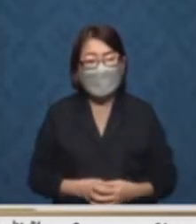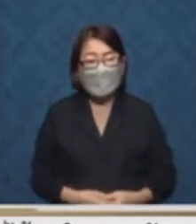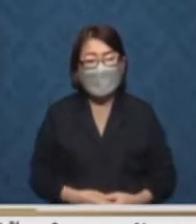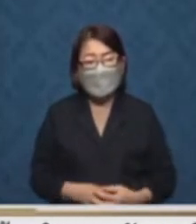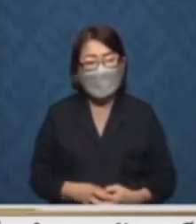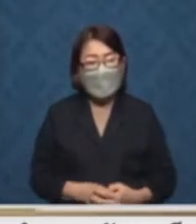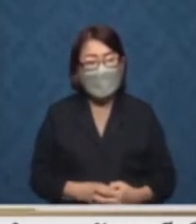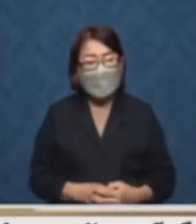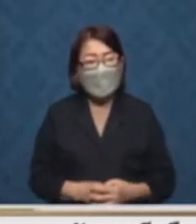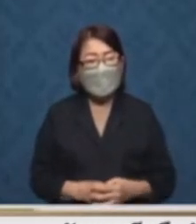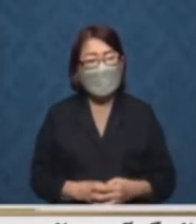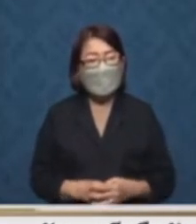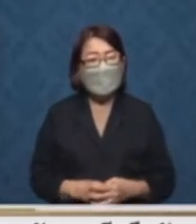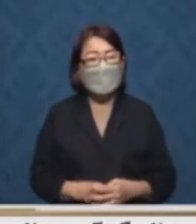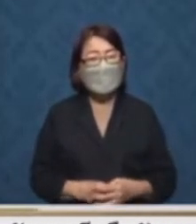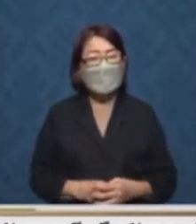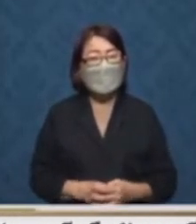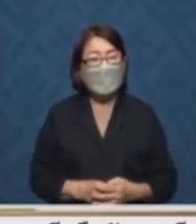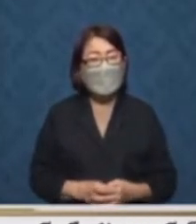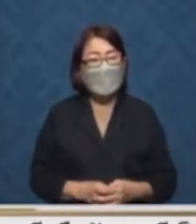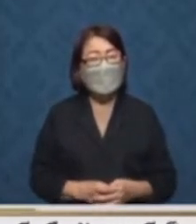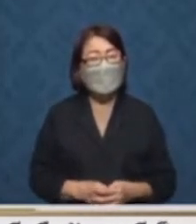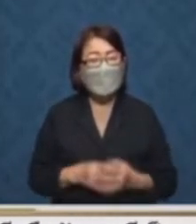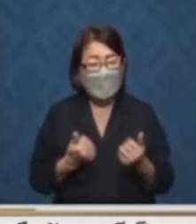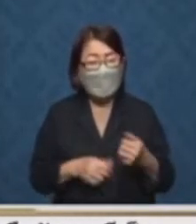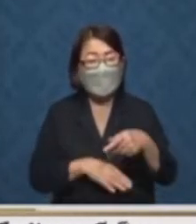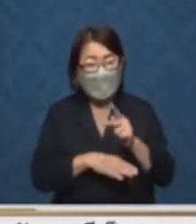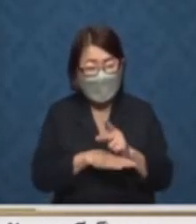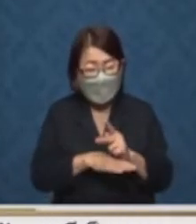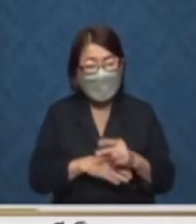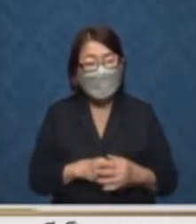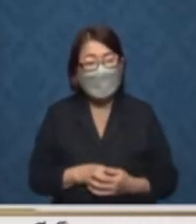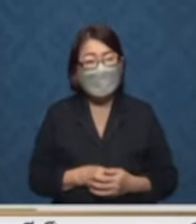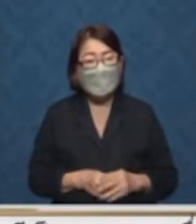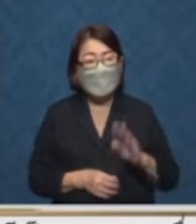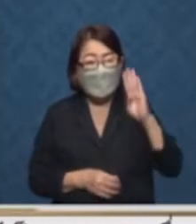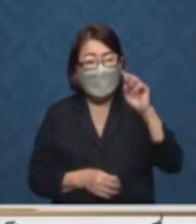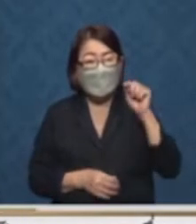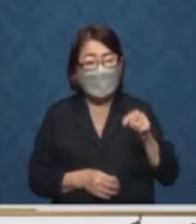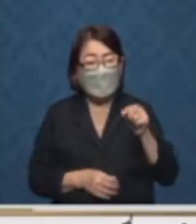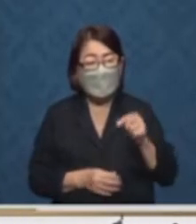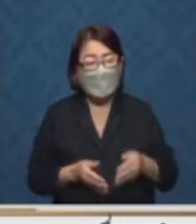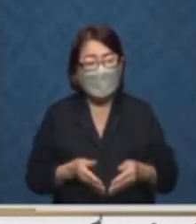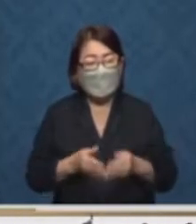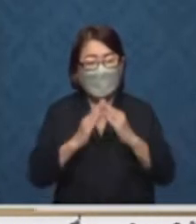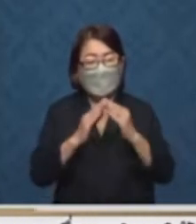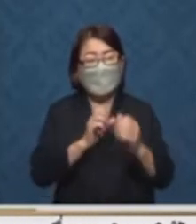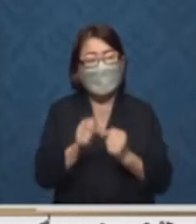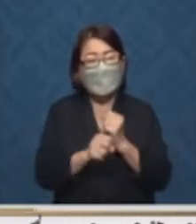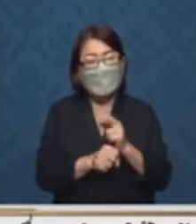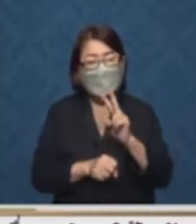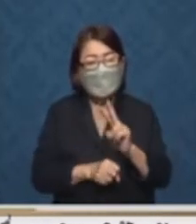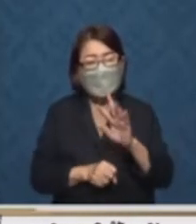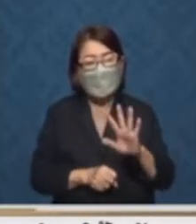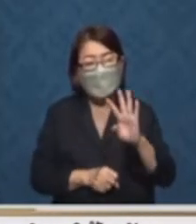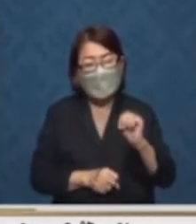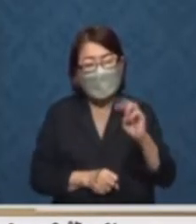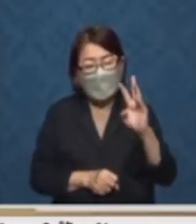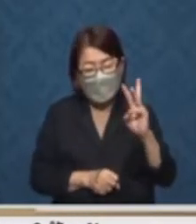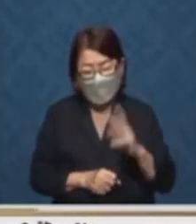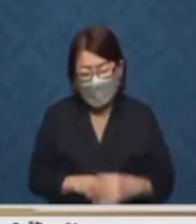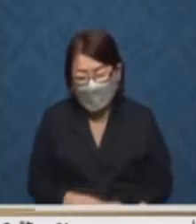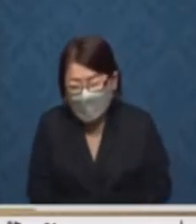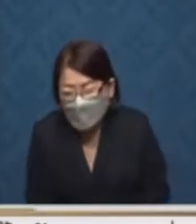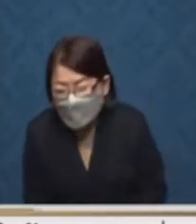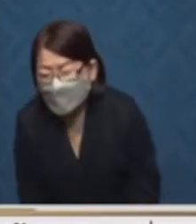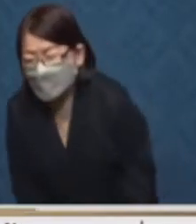ราวนี้เนี่ยท่านประธานครับบริษัท CSOC เนี่ยก่อตั้งเมื่อปี2546ต